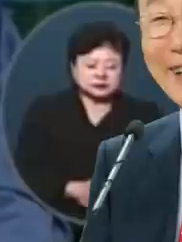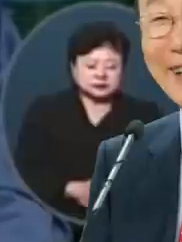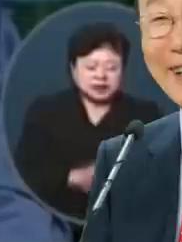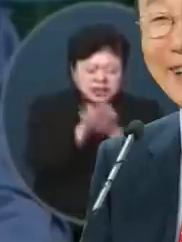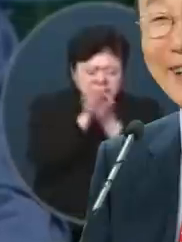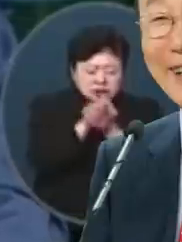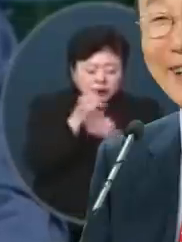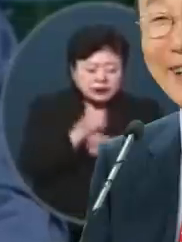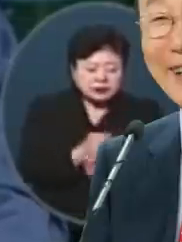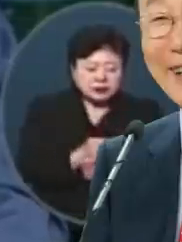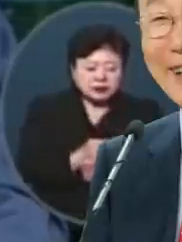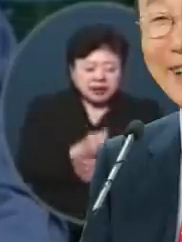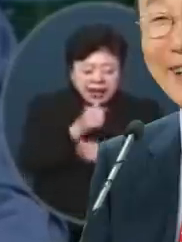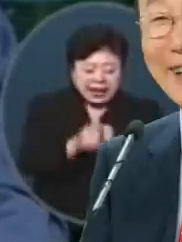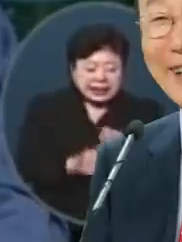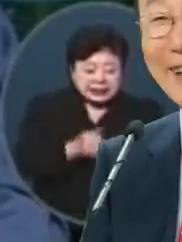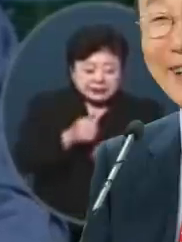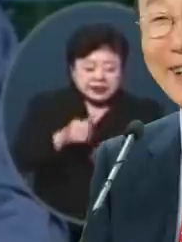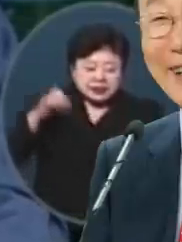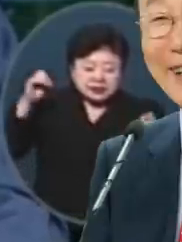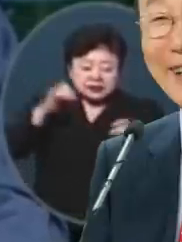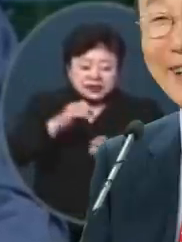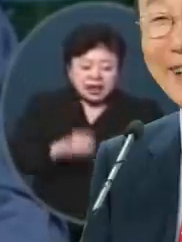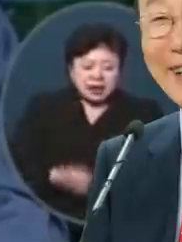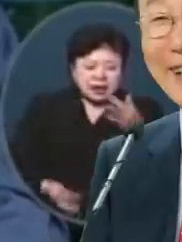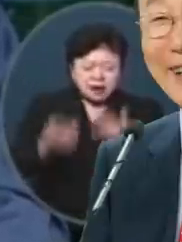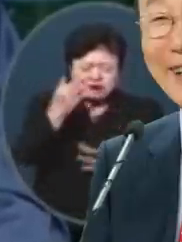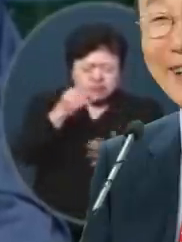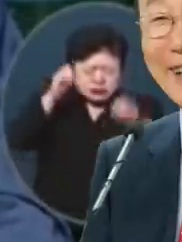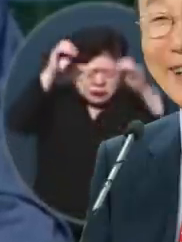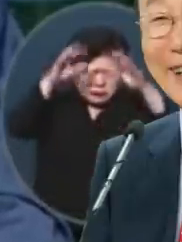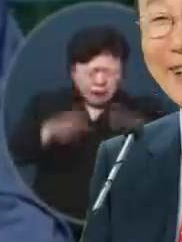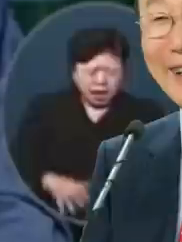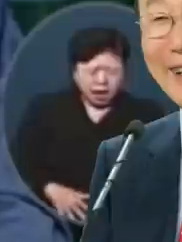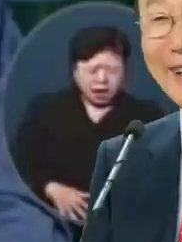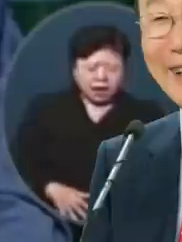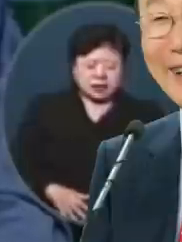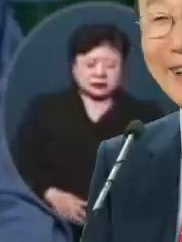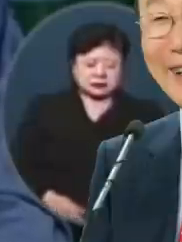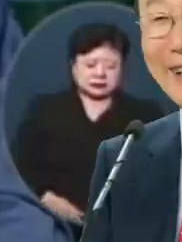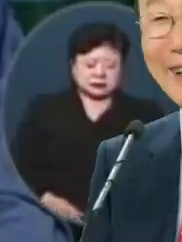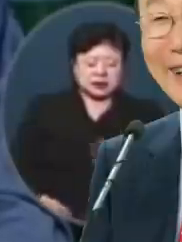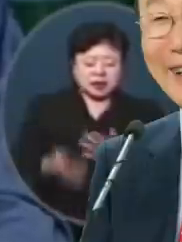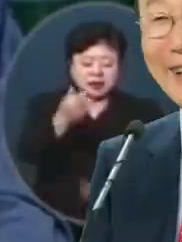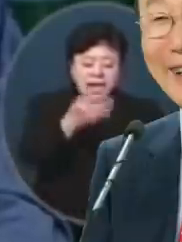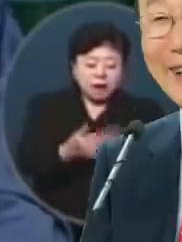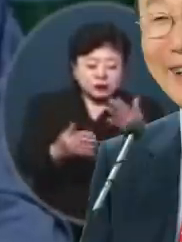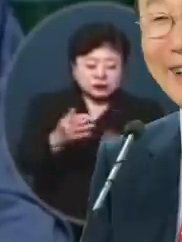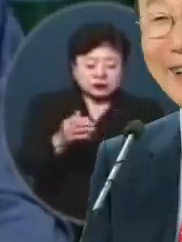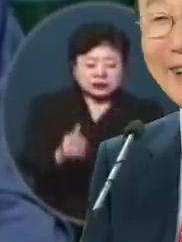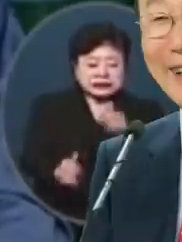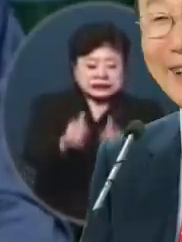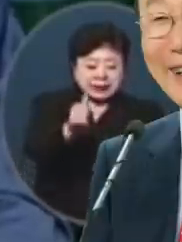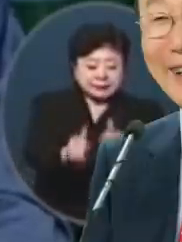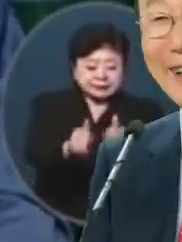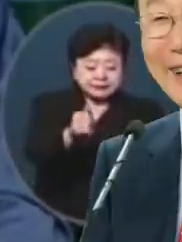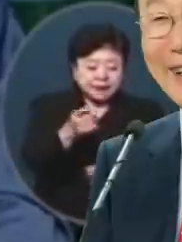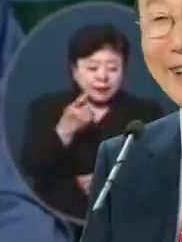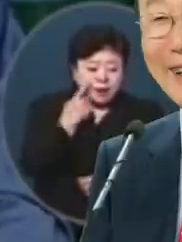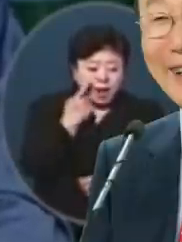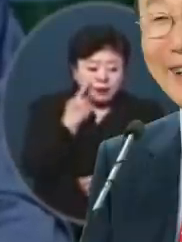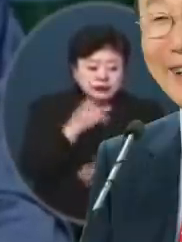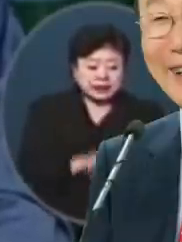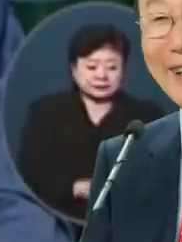기도해서 하늘에서 불이 떨어져서 제물을 채우는 그가 곧